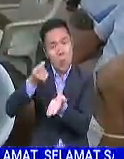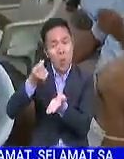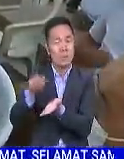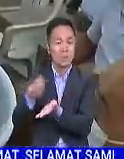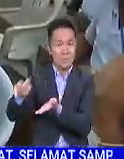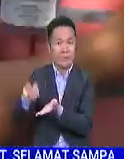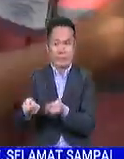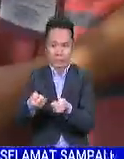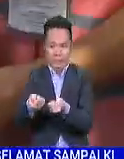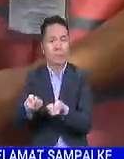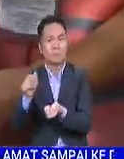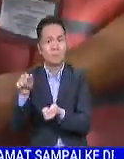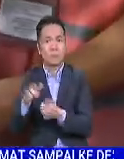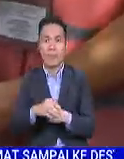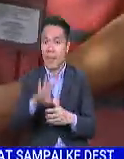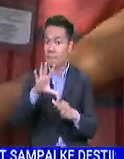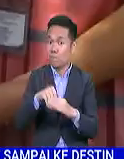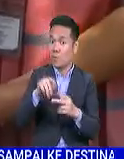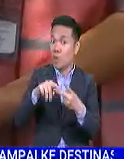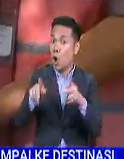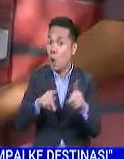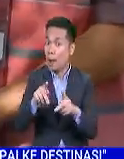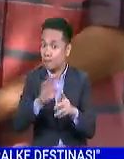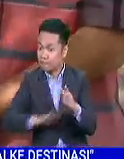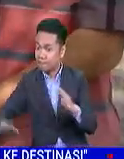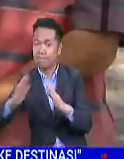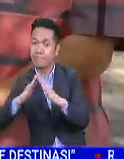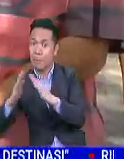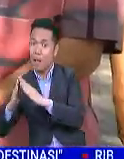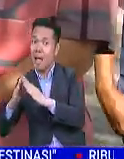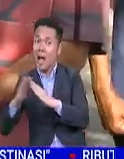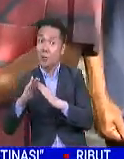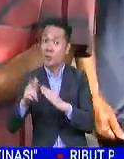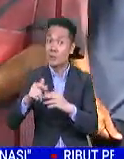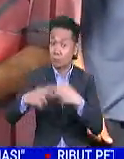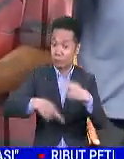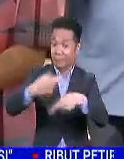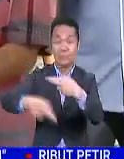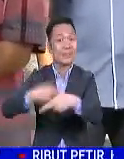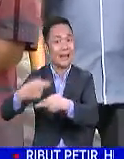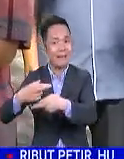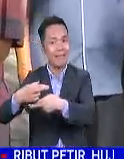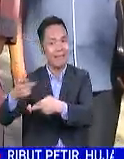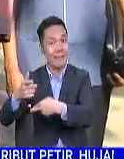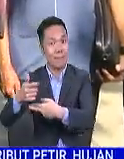satuan disamping meningkatkan penglibatan penduduk sekitar dalam melaksanaan Tibet acitral semula